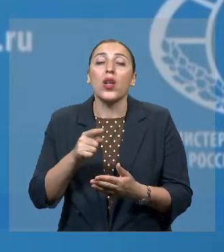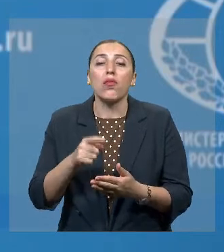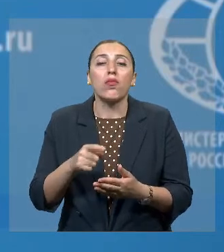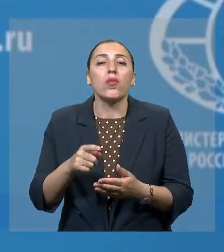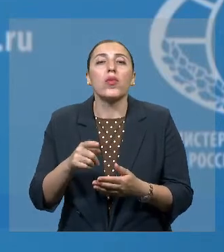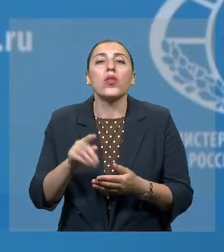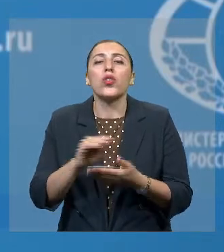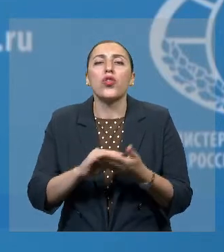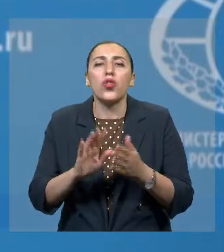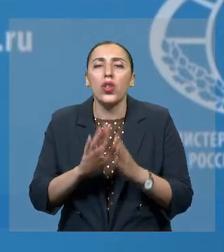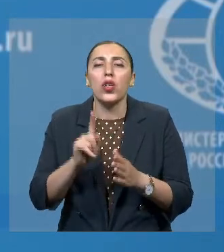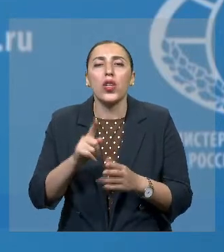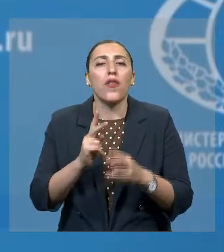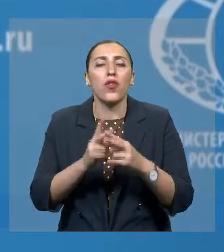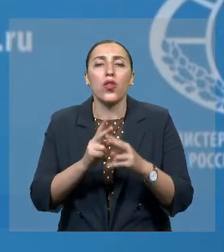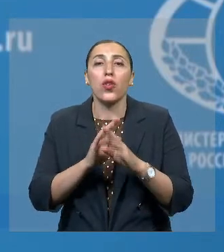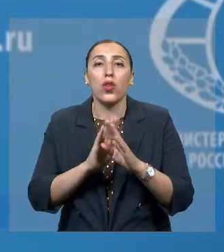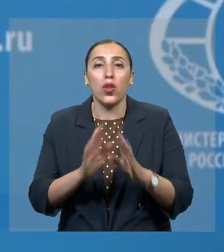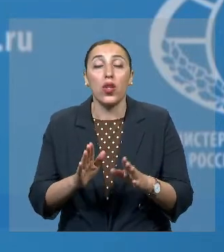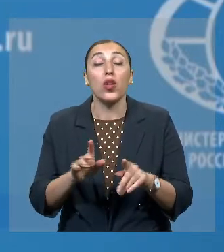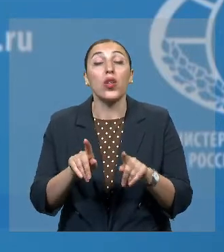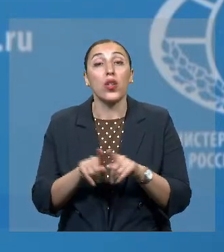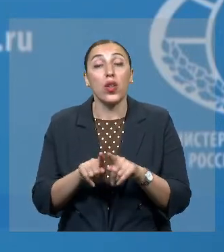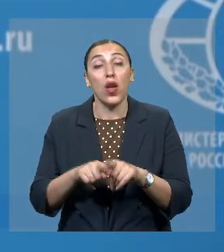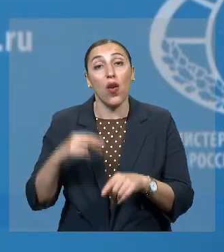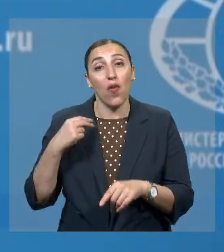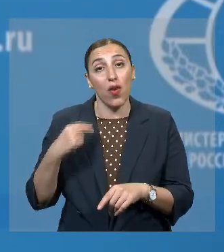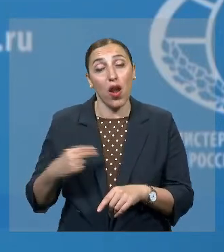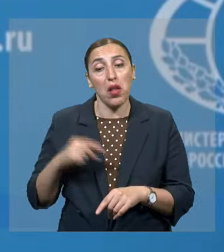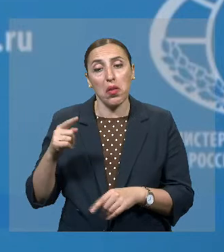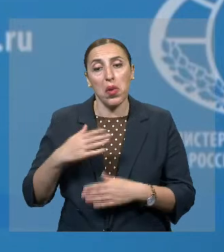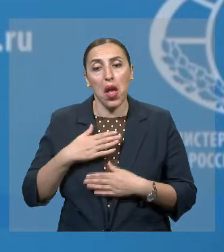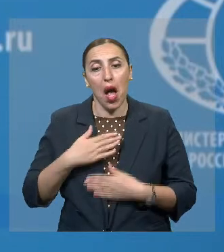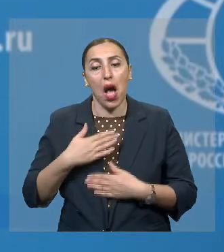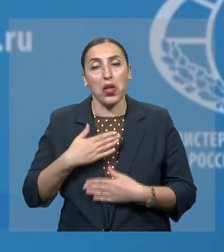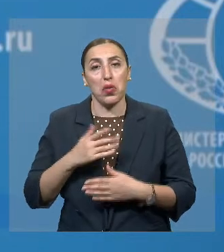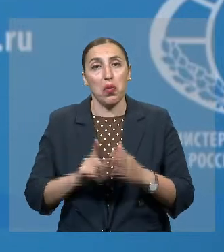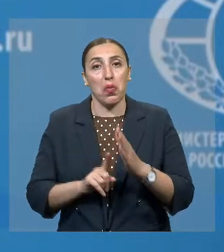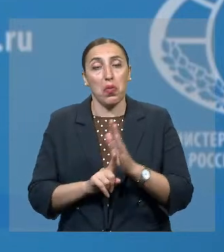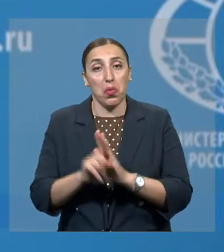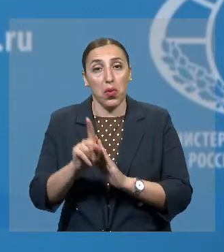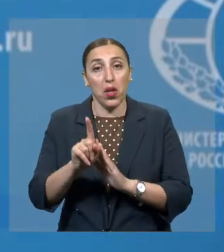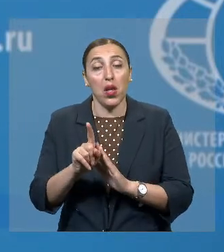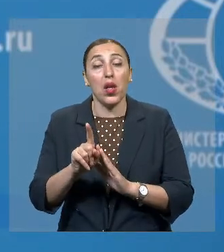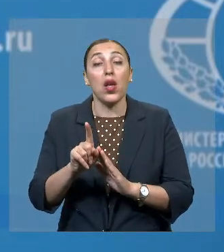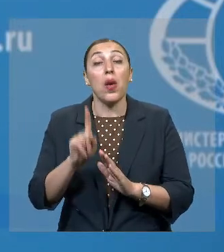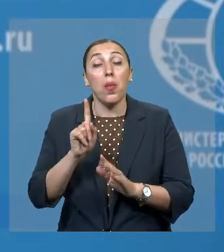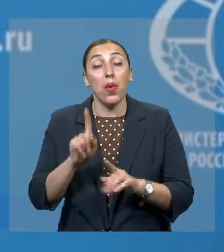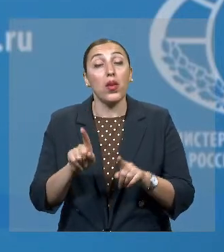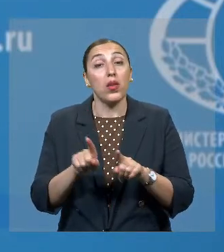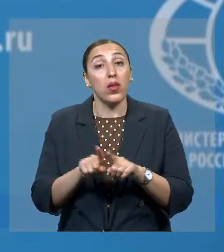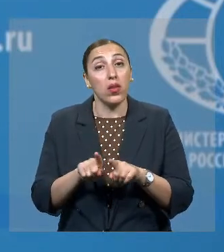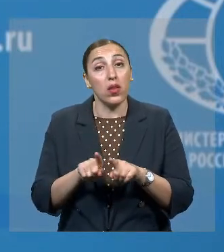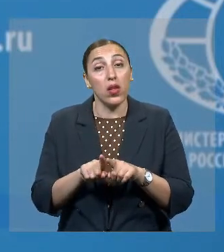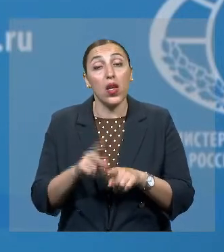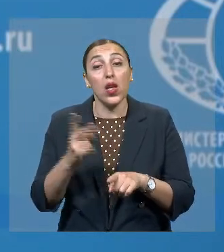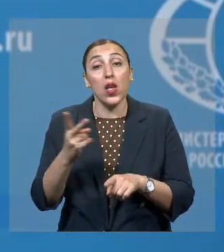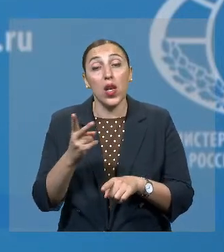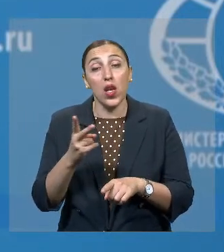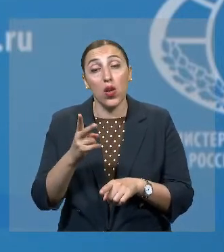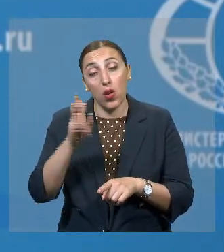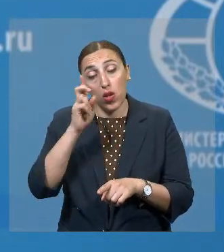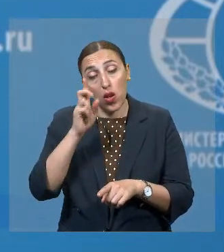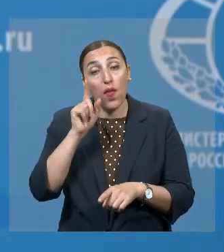և առավել ևս չեն խաթարում դրանք։ Մյուս կողմից Ֆրանսիայի ակտիվությունը հայտնի է մեզ, բայց այս դեպքում պետք է հաշվի առնել երկու կողմի,